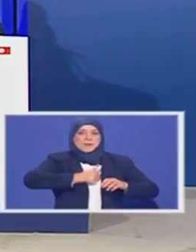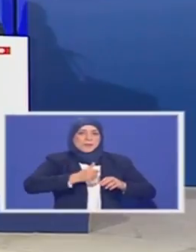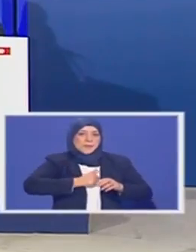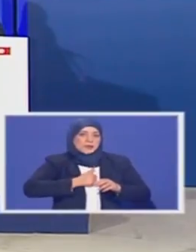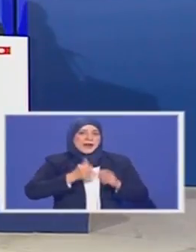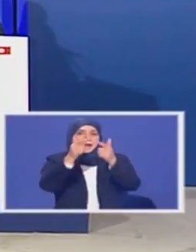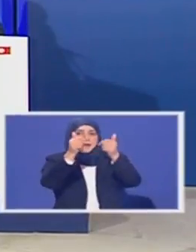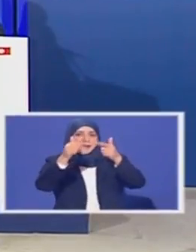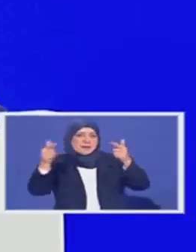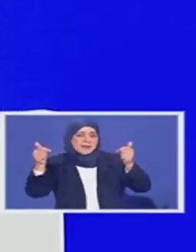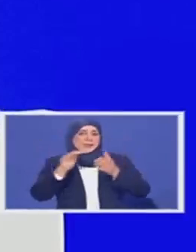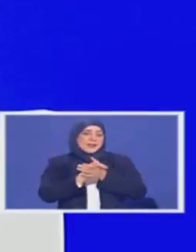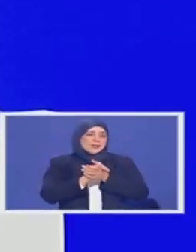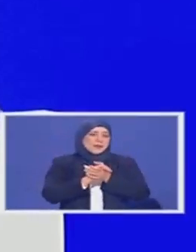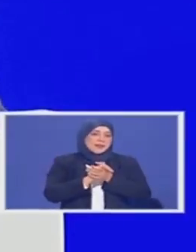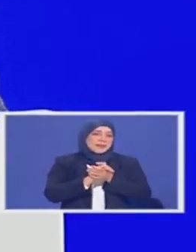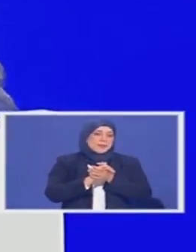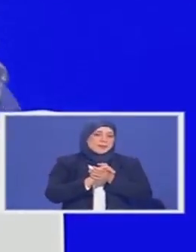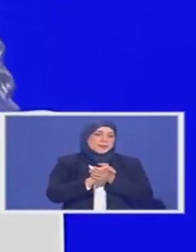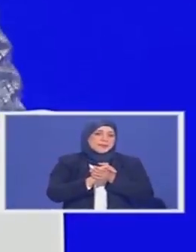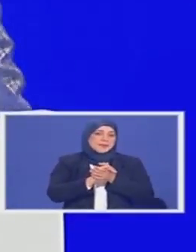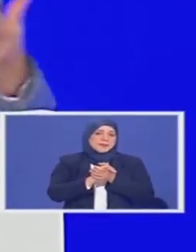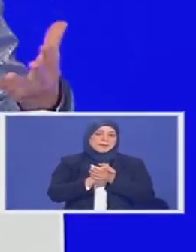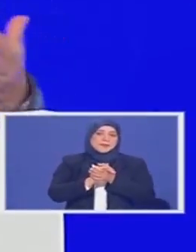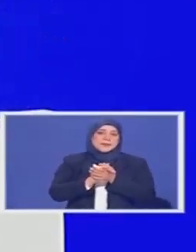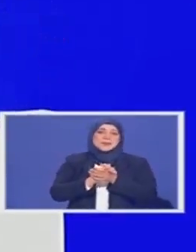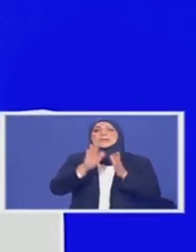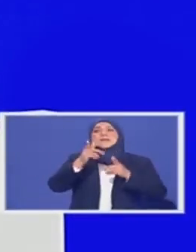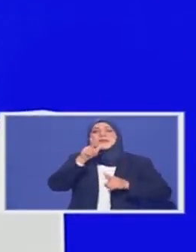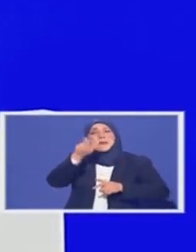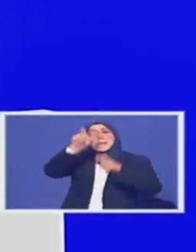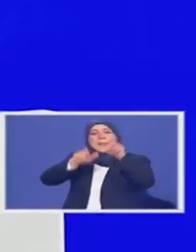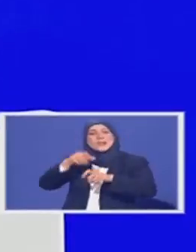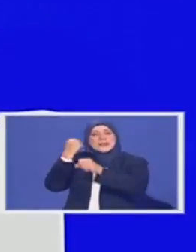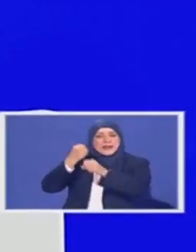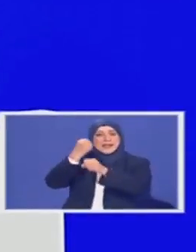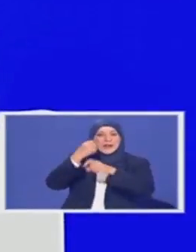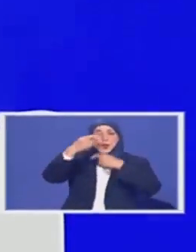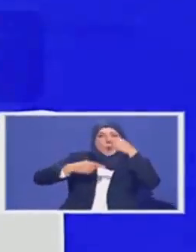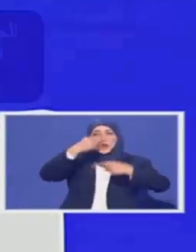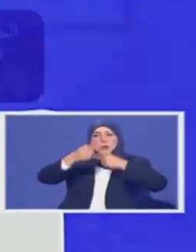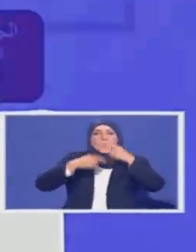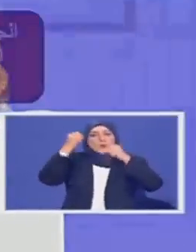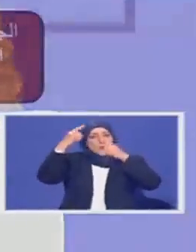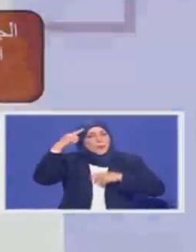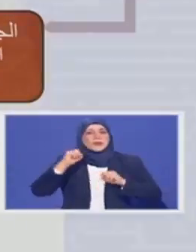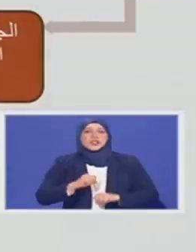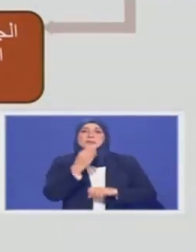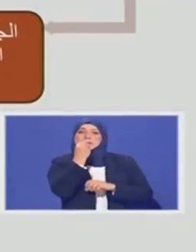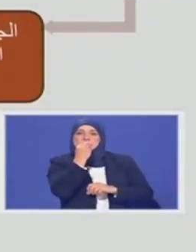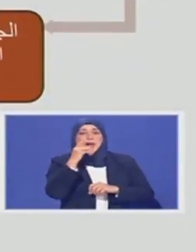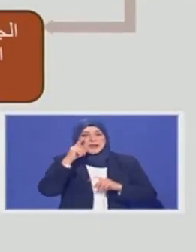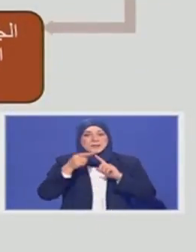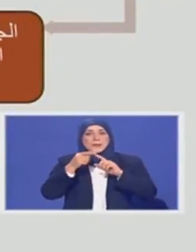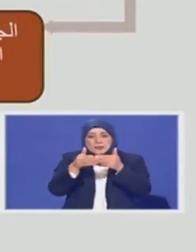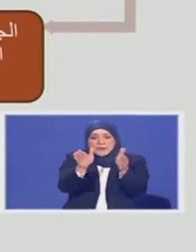نعرفهم معناها ذات قوت مهنة قوت يومي، وإحنا اليوم بحاجة إلى فتح هذه القطاعات في